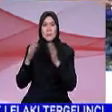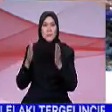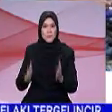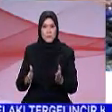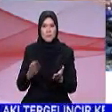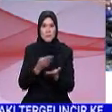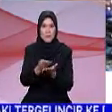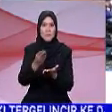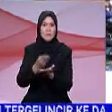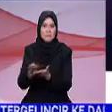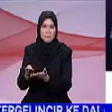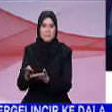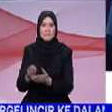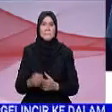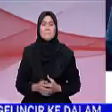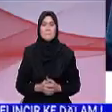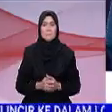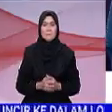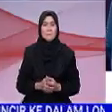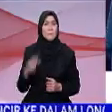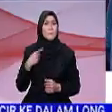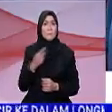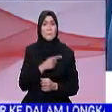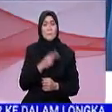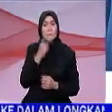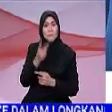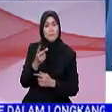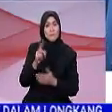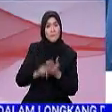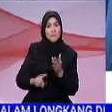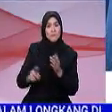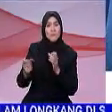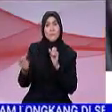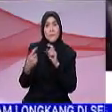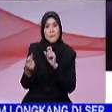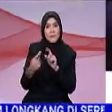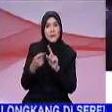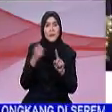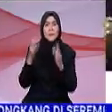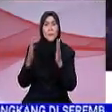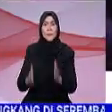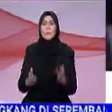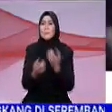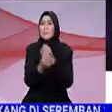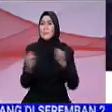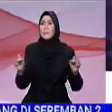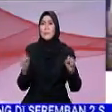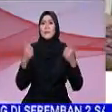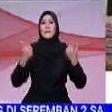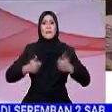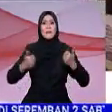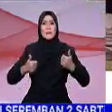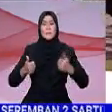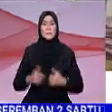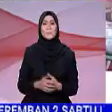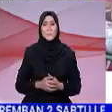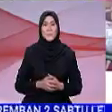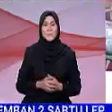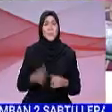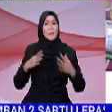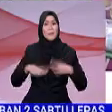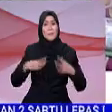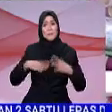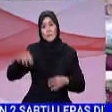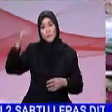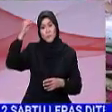nak tarik customer, tarik pelanggan. Ha. Kami turut mendapatkan reaksi pengunjung mengenai persiapan raya mereka. Sebabnya baju Melayu